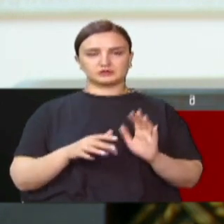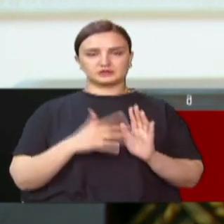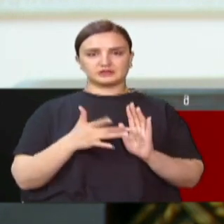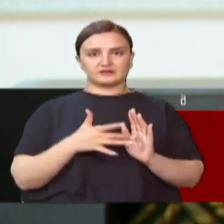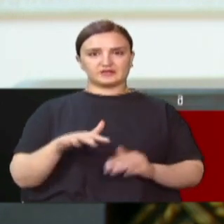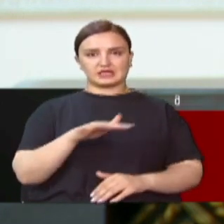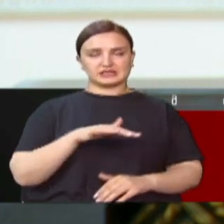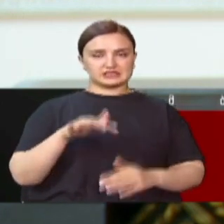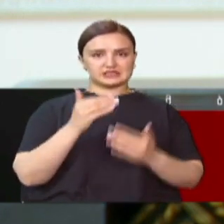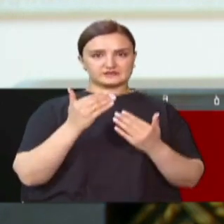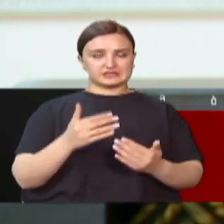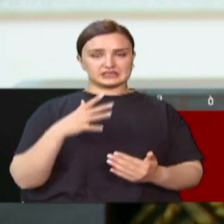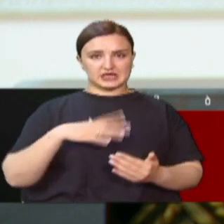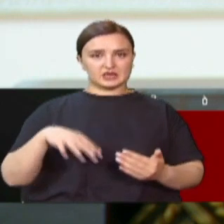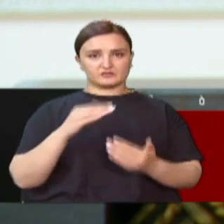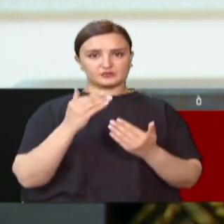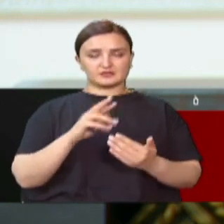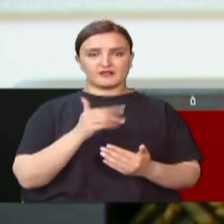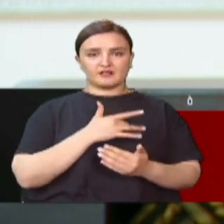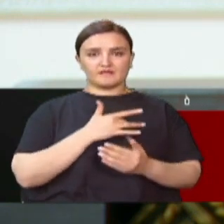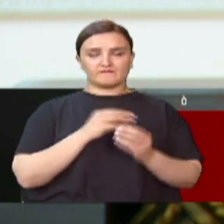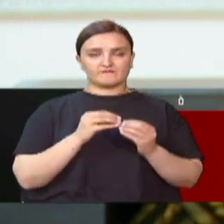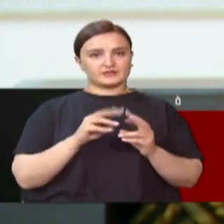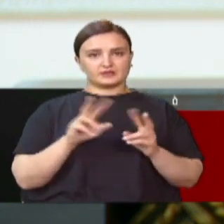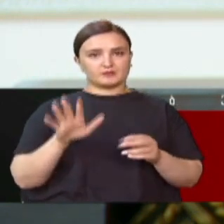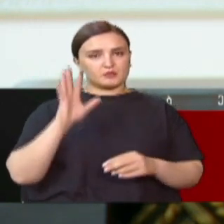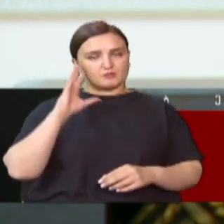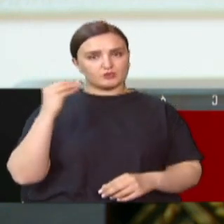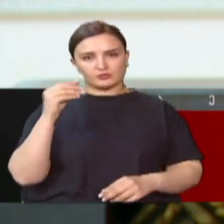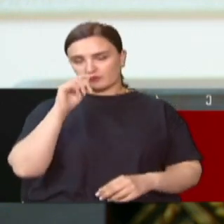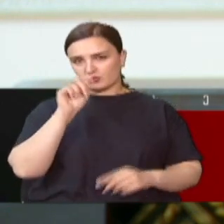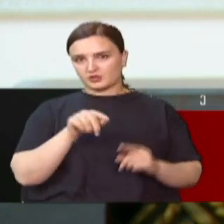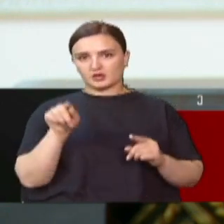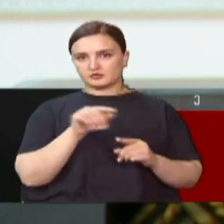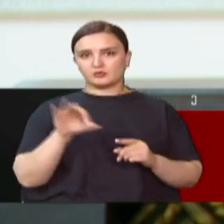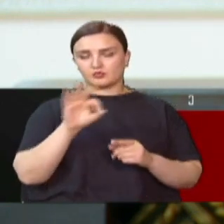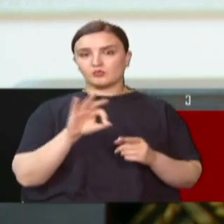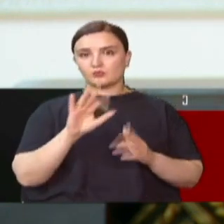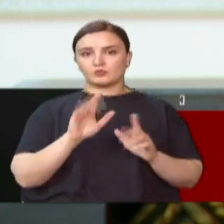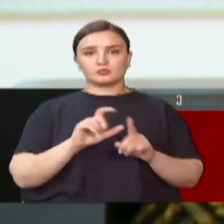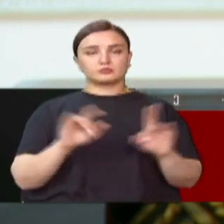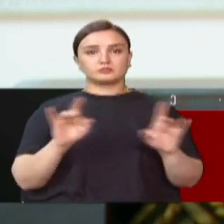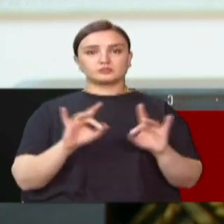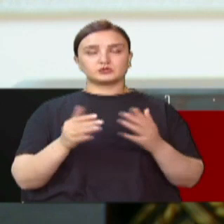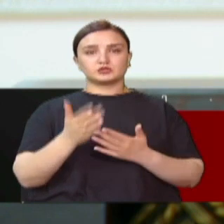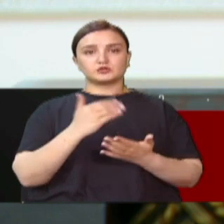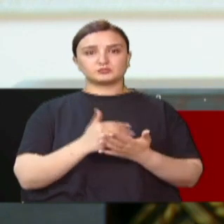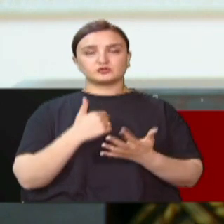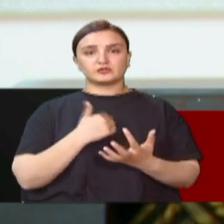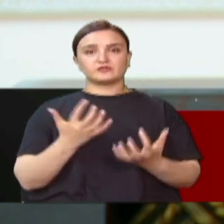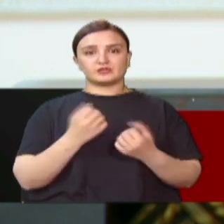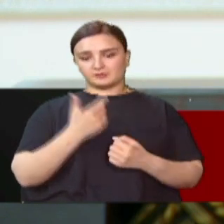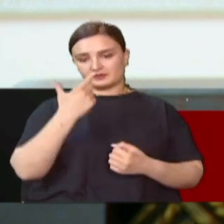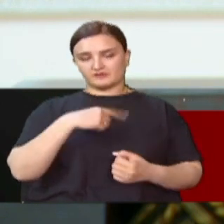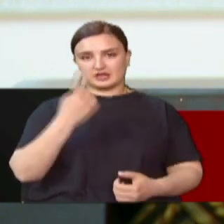ქვეყნისთვის, ამ შემთხვევაში საქართველოსთვის და სავარაუდოდ იგივე იქნება მოლდოვის და უკრაინის მისამართითაც გაჟღერებული. Ამის შემდეგ ჩვენ ვიღებთ